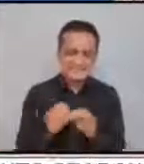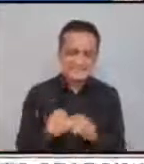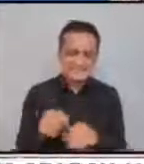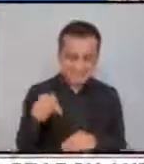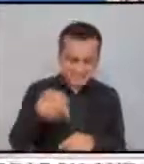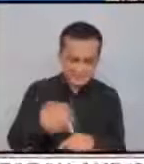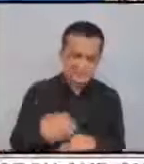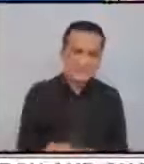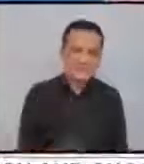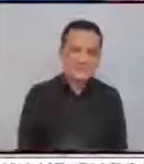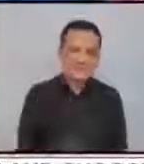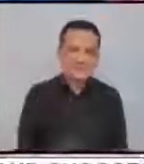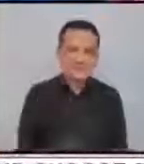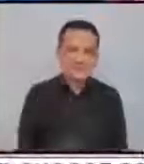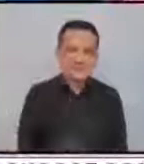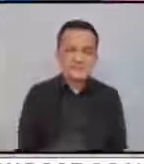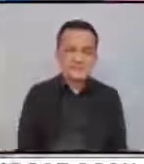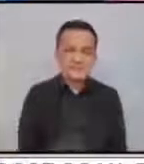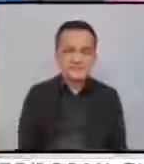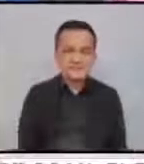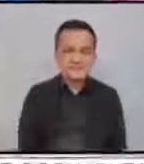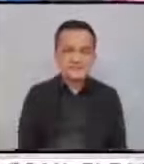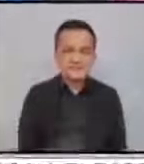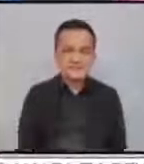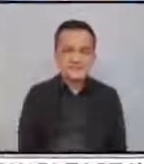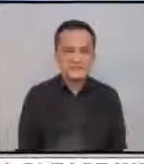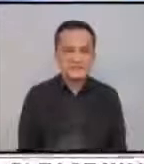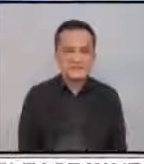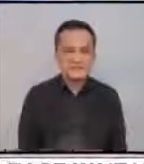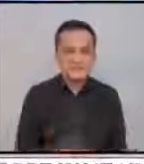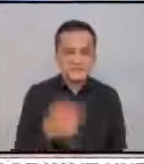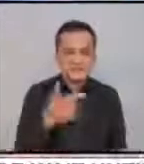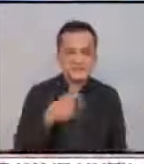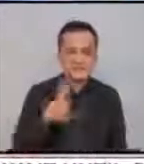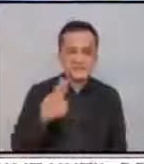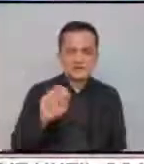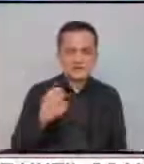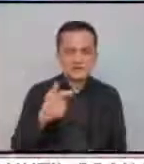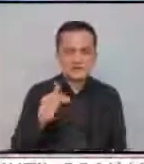sa'yo? Hindi po eh. Kaya nag-glue gun ako. And then,